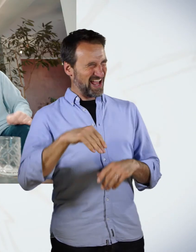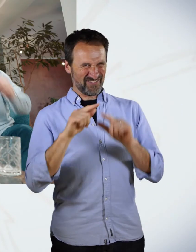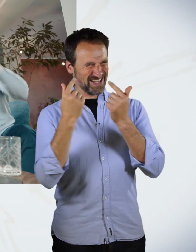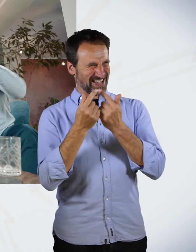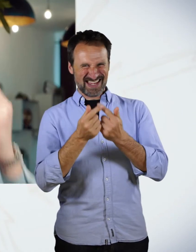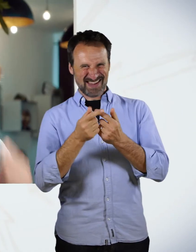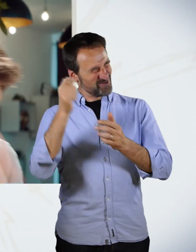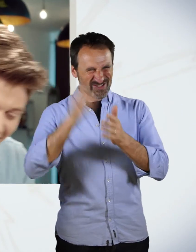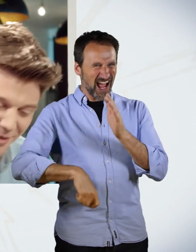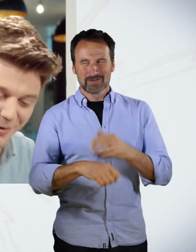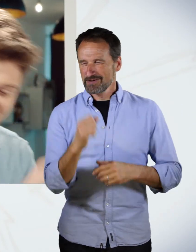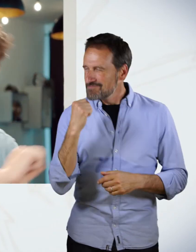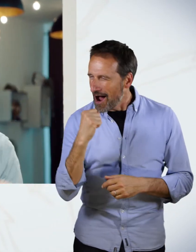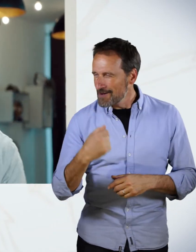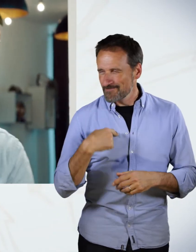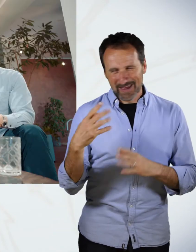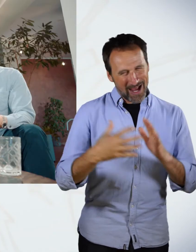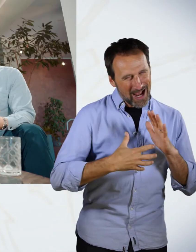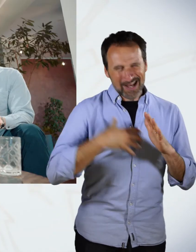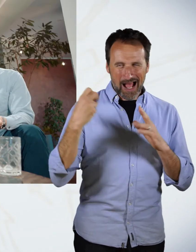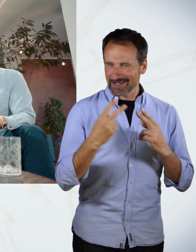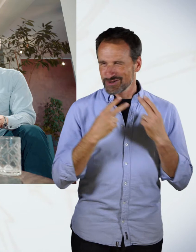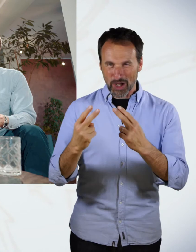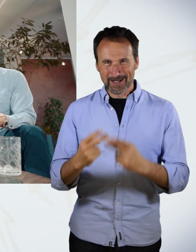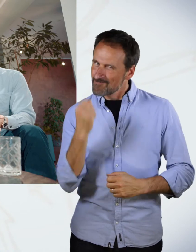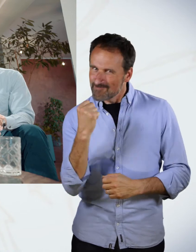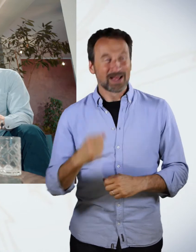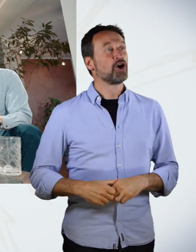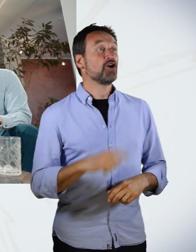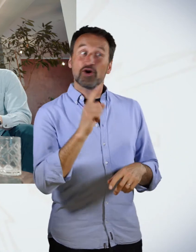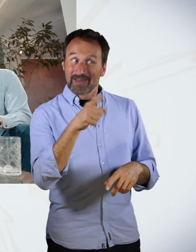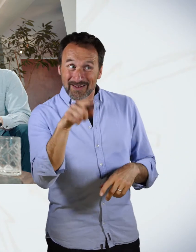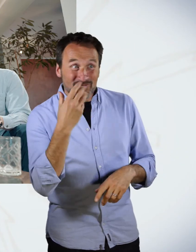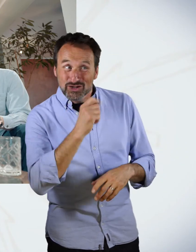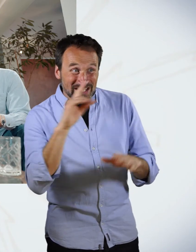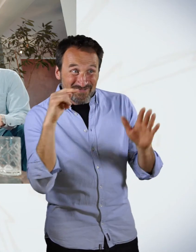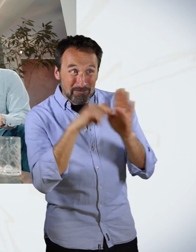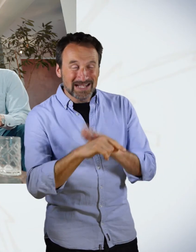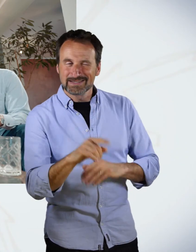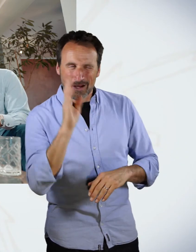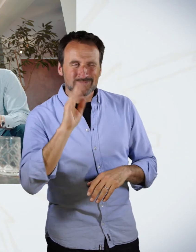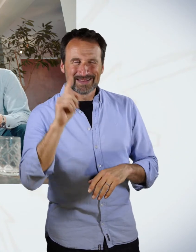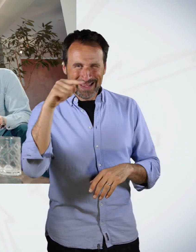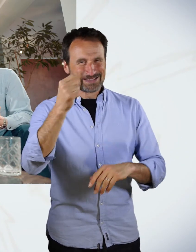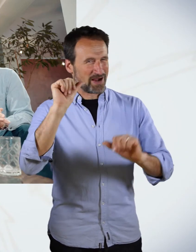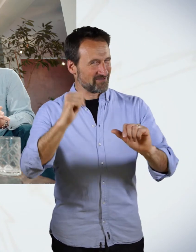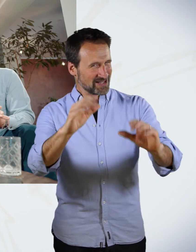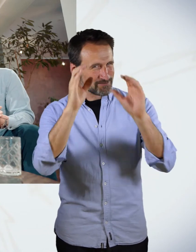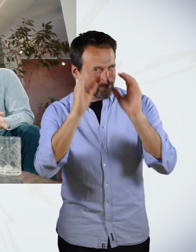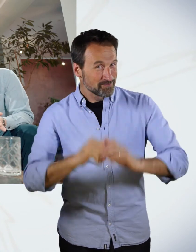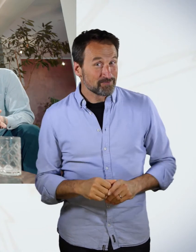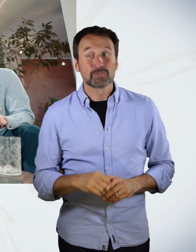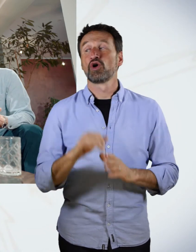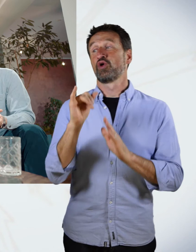Rache hierfür nehmen. Ich kriege ja richtig die Rache von uns zu spüren. Und wenn ihr das nicht verpassen wollt, dann schaltet das nächste Mal wieder ein. Außerdem gibt es auf YouTube alle Clips nochmal